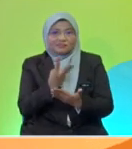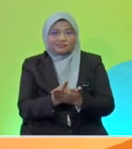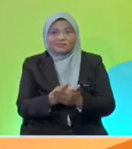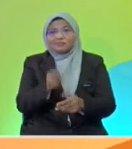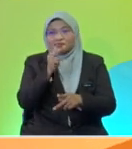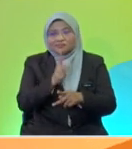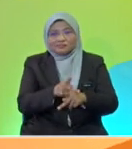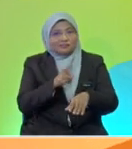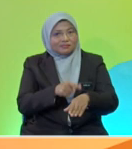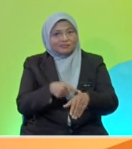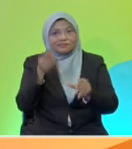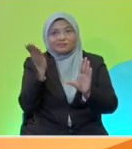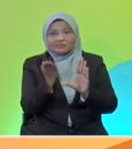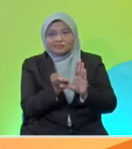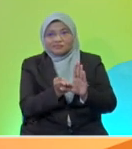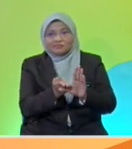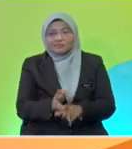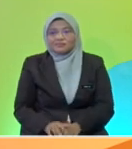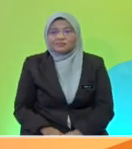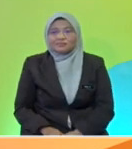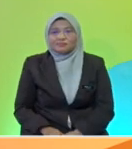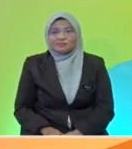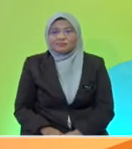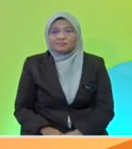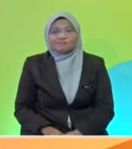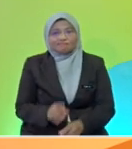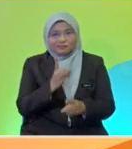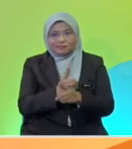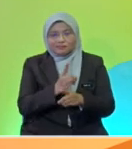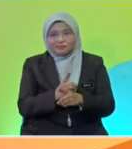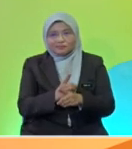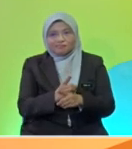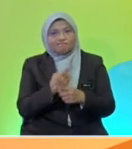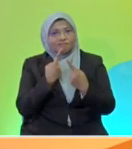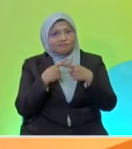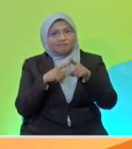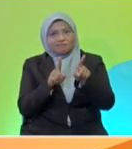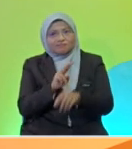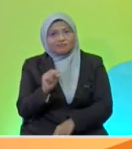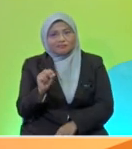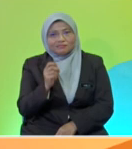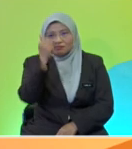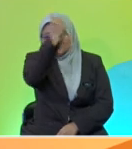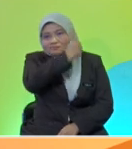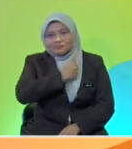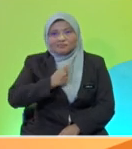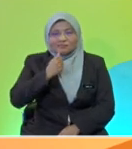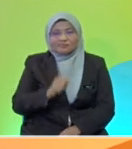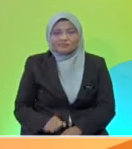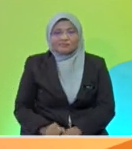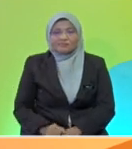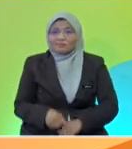ada banyak Kak yang boleh digunakan Alisa semua hendak membeli pensil warna